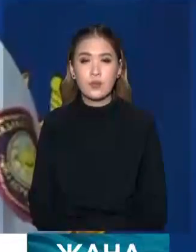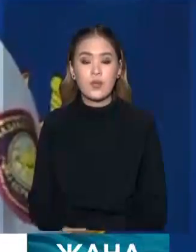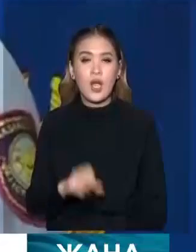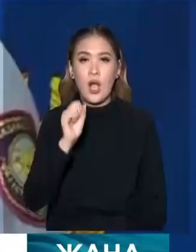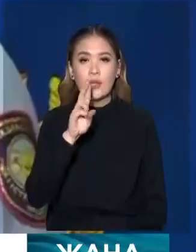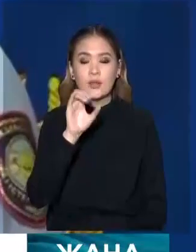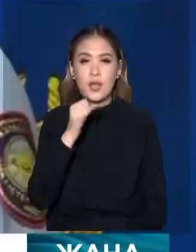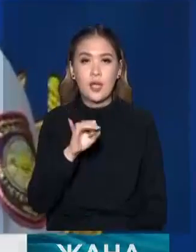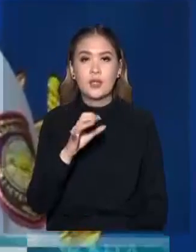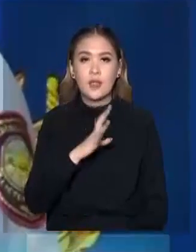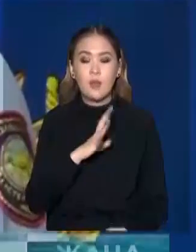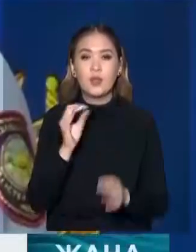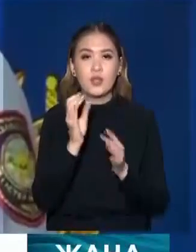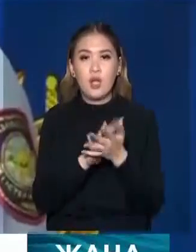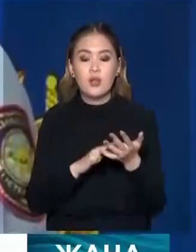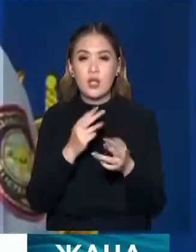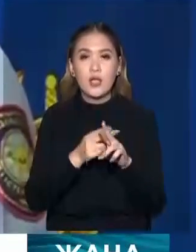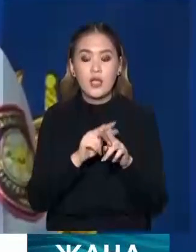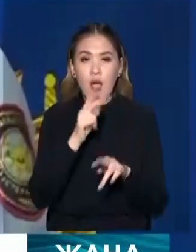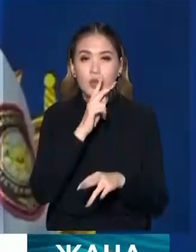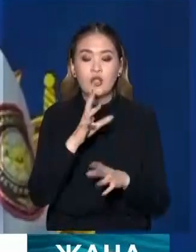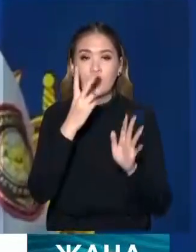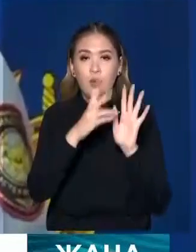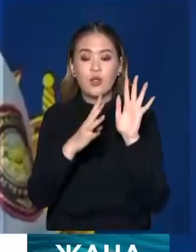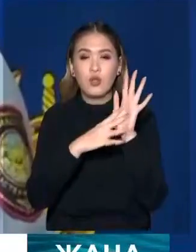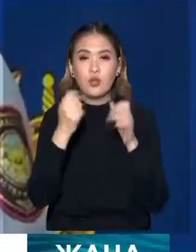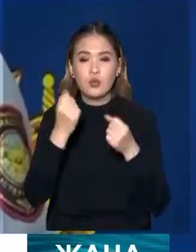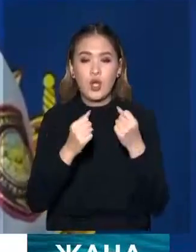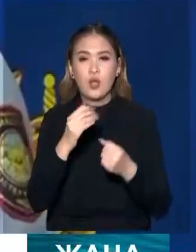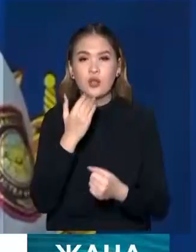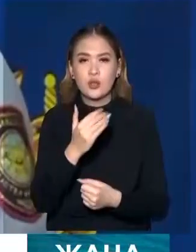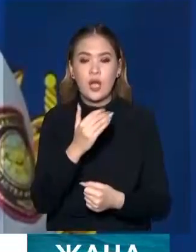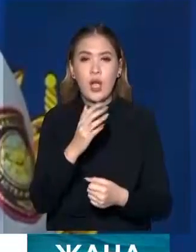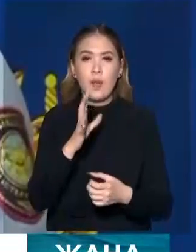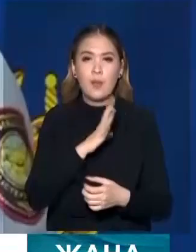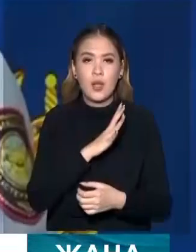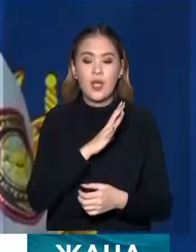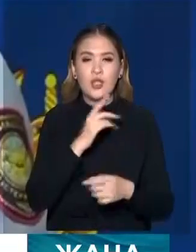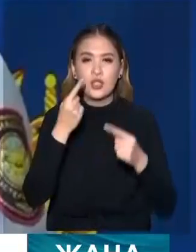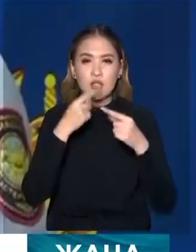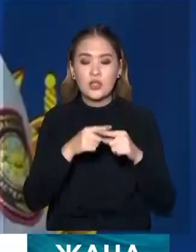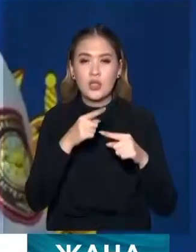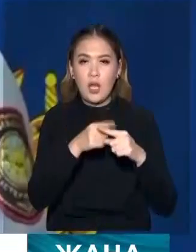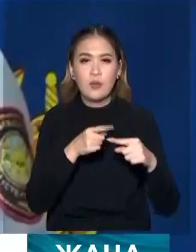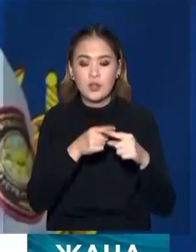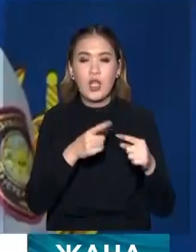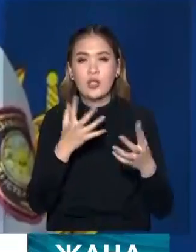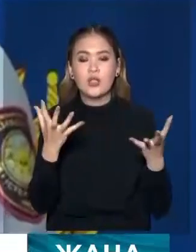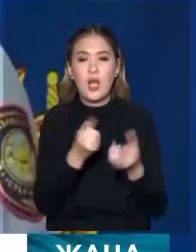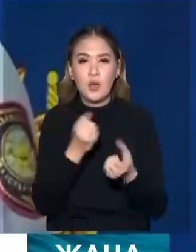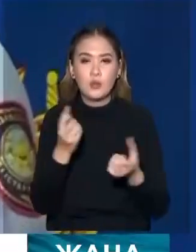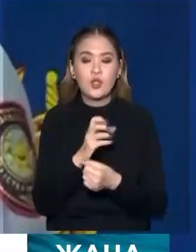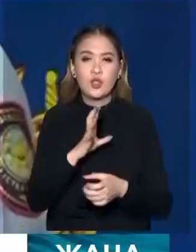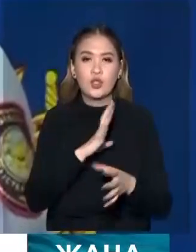Ақсай, Ақжар, Талайран елді мекендерінен 29 автокөліктің бөлшектерін жасырын жымқырды деген күдікпен 3 күдікті анықталып